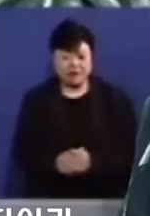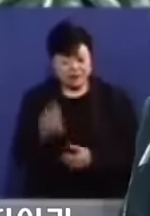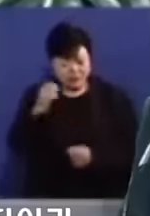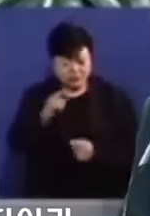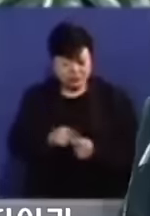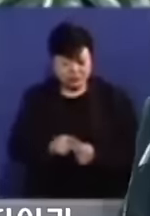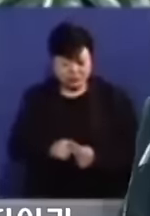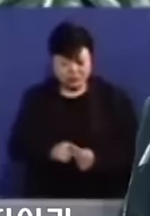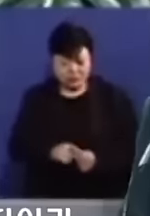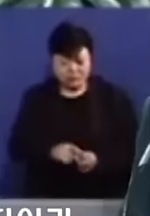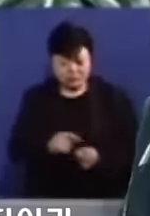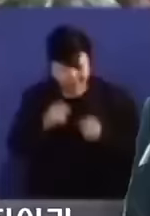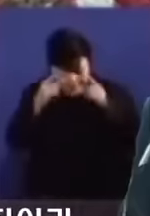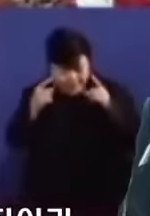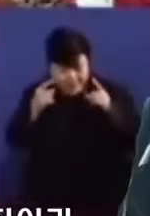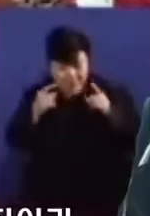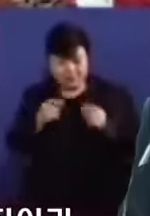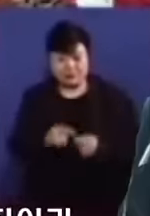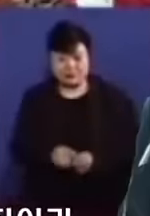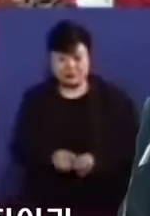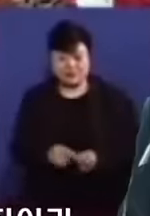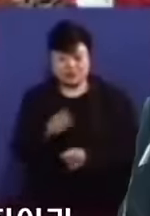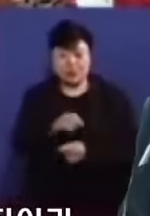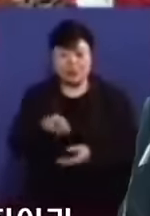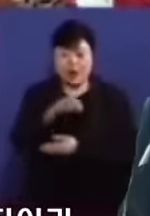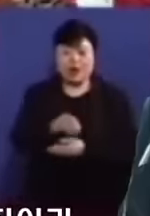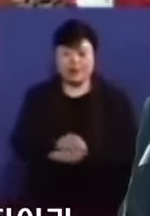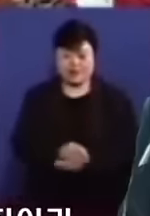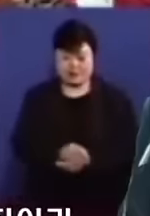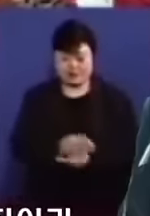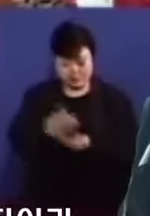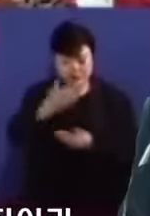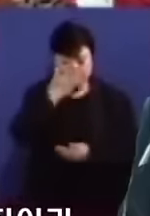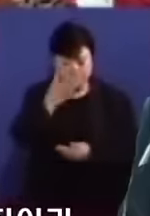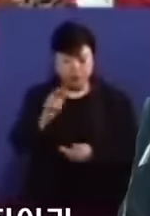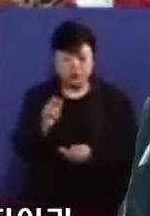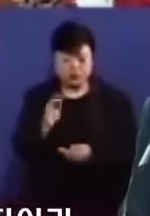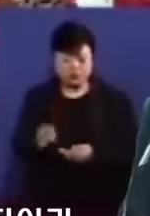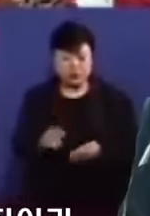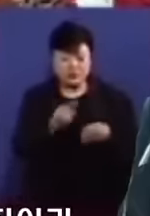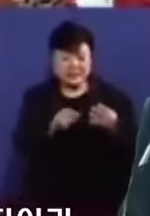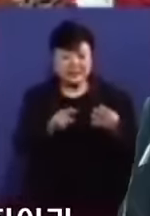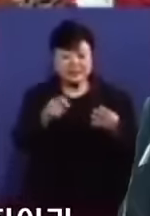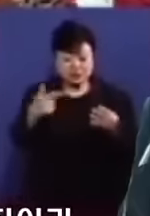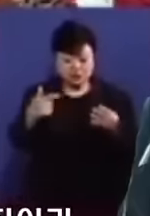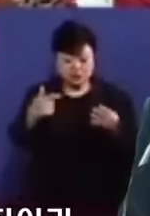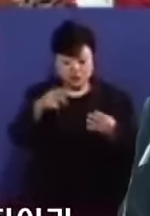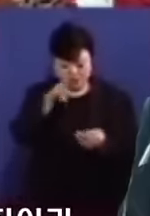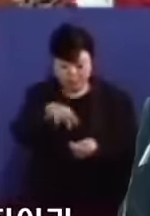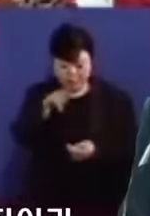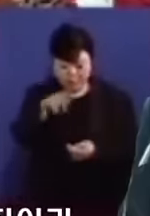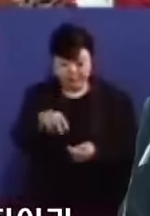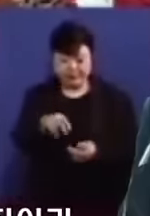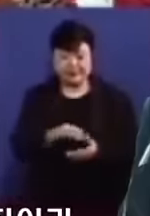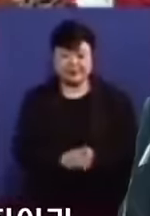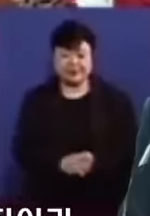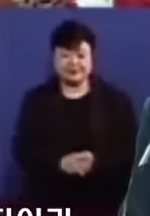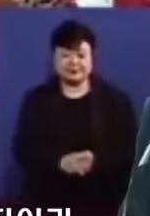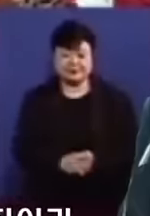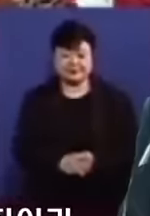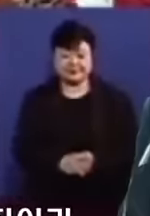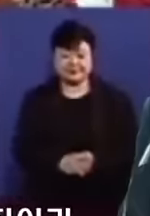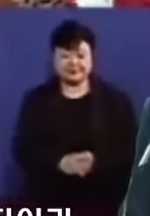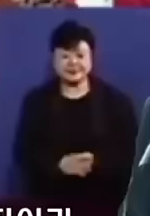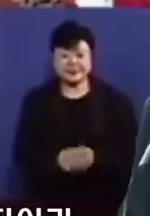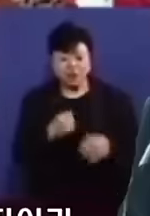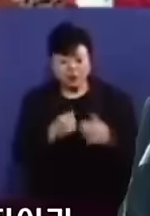것이 여러 가지 시험과 환난인 것입니다. 고린도후서 4장 16절로 18절을 보면 우리 다 같이 한번